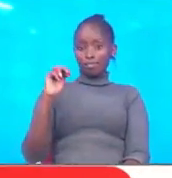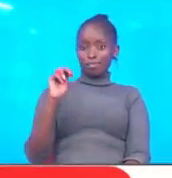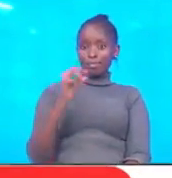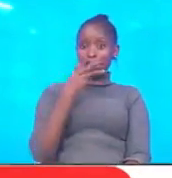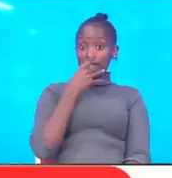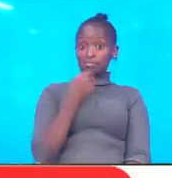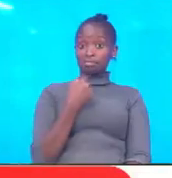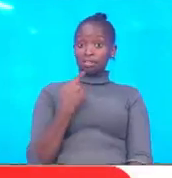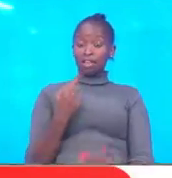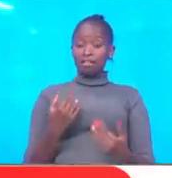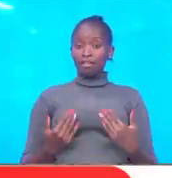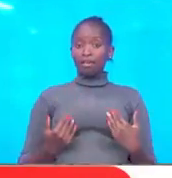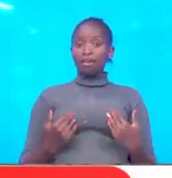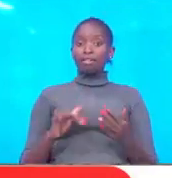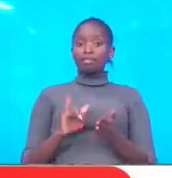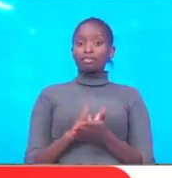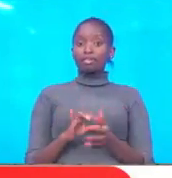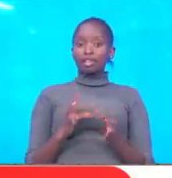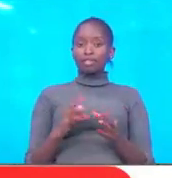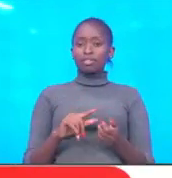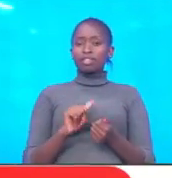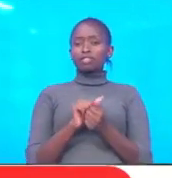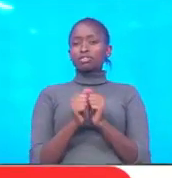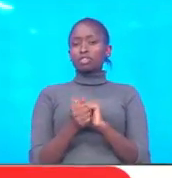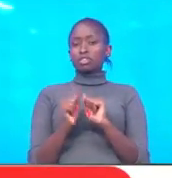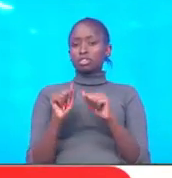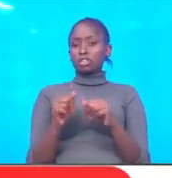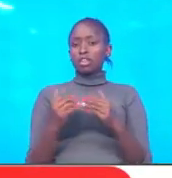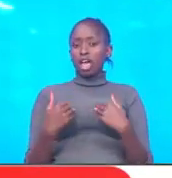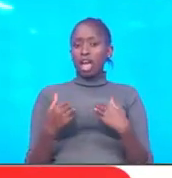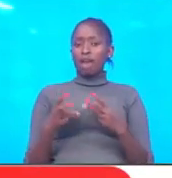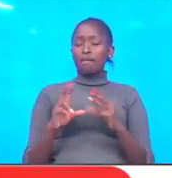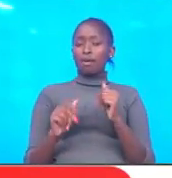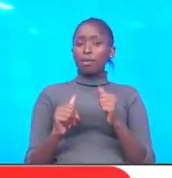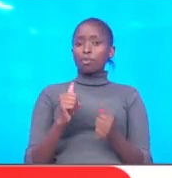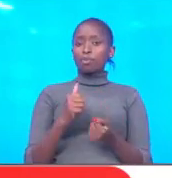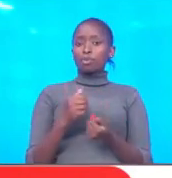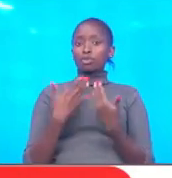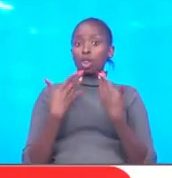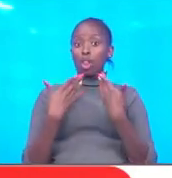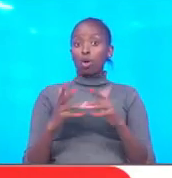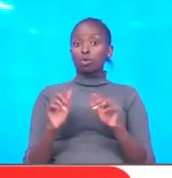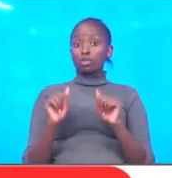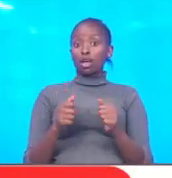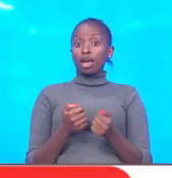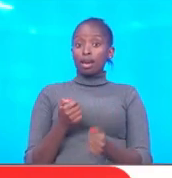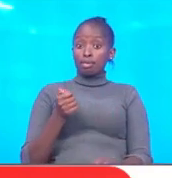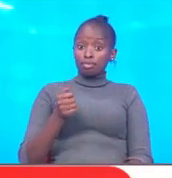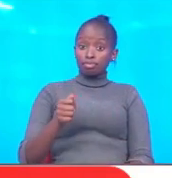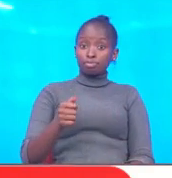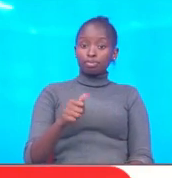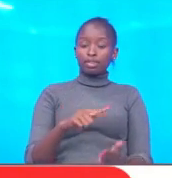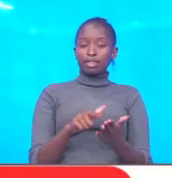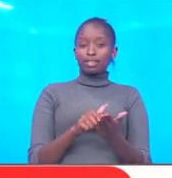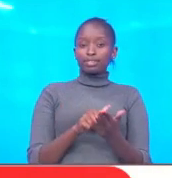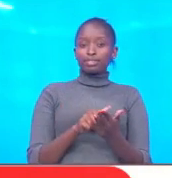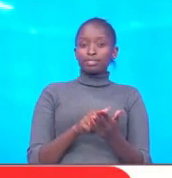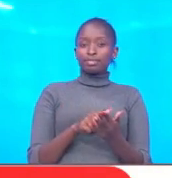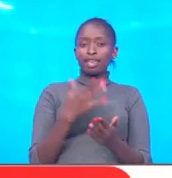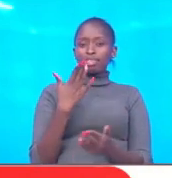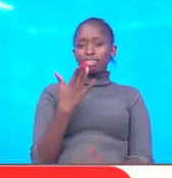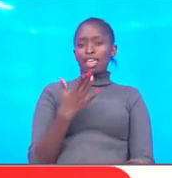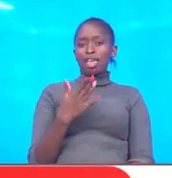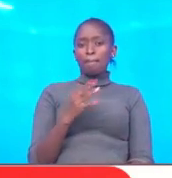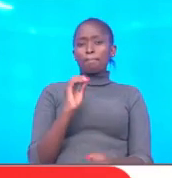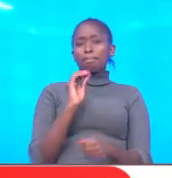sheria hii haitabatilishwa, kuna hatari ya kupotea kwa mbegu za kiasili nchini. Walekesha kikamba kidogo, ndio sisi we